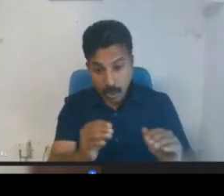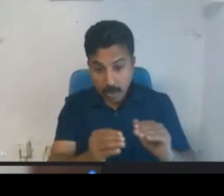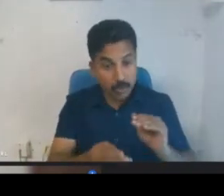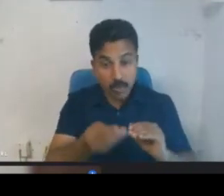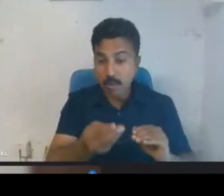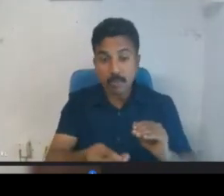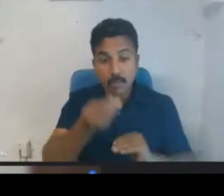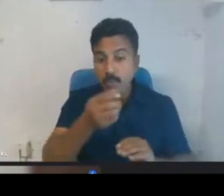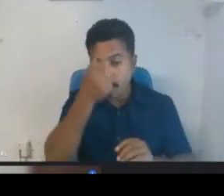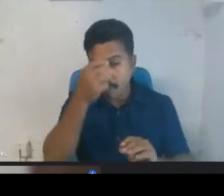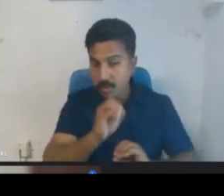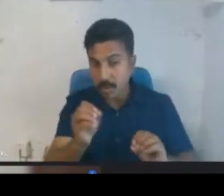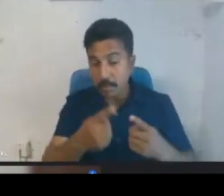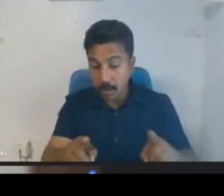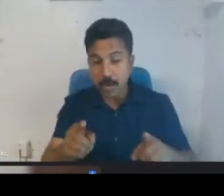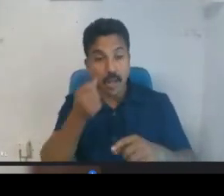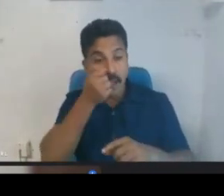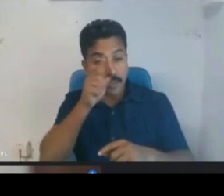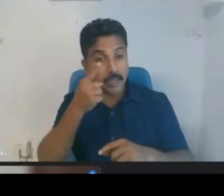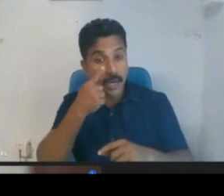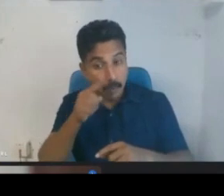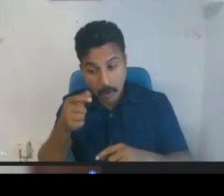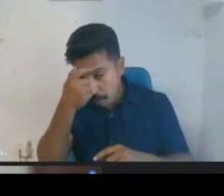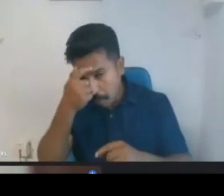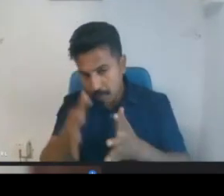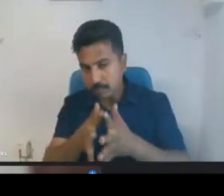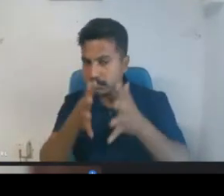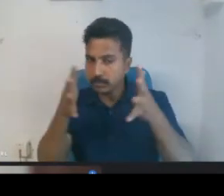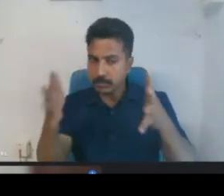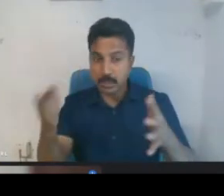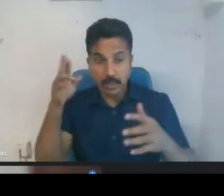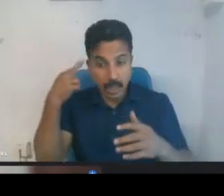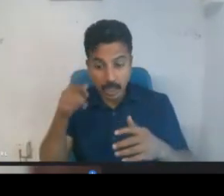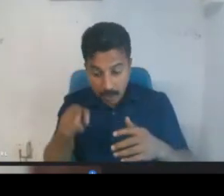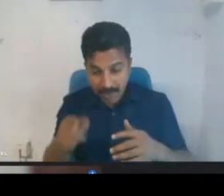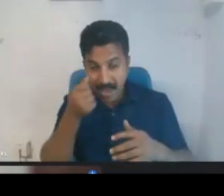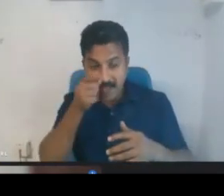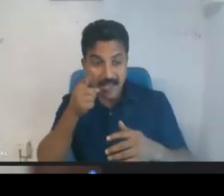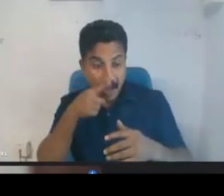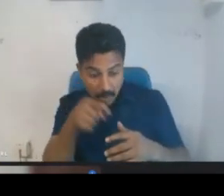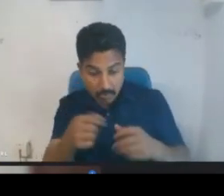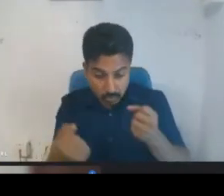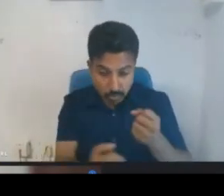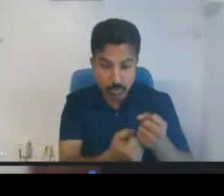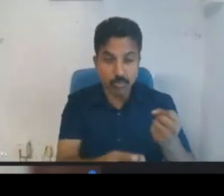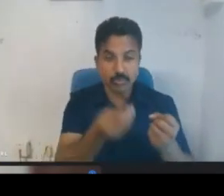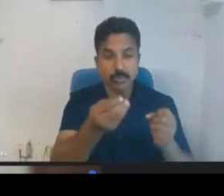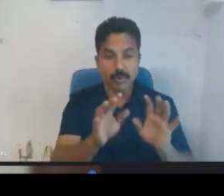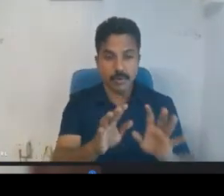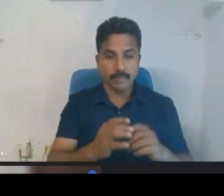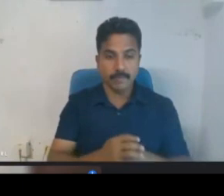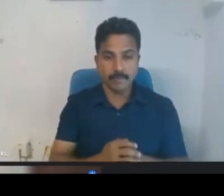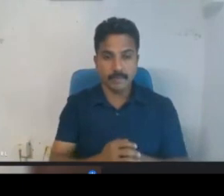കുട്ടികളുടെ മാതാപിതാക്കളാണ് അനുഭവിക്കുക, അല്ലെങ്കിൽ അവരാണ് ഈ ഒരു രീതിയിലൂടെ കടന്നു പോവുക എന്നുള്ളതാണ് ഏറ്റവും റെലവന്റ് ആയിട്ടുള്ളൊരു